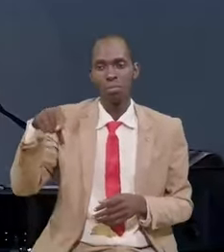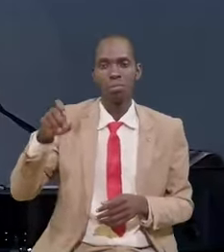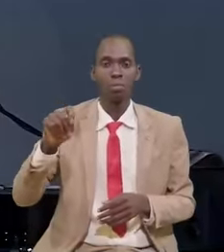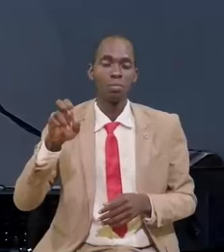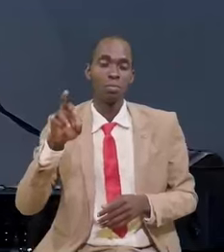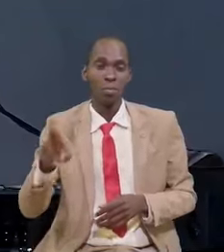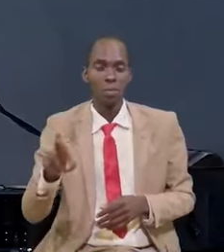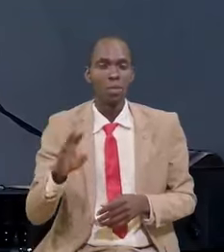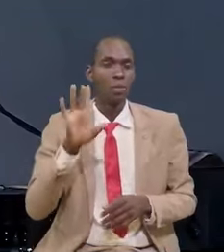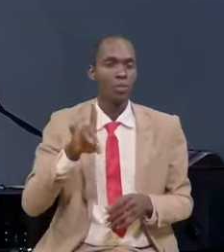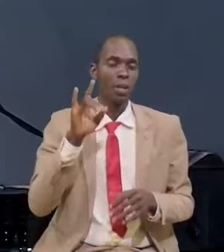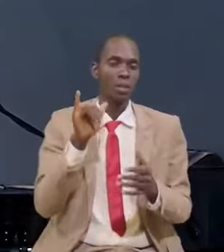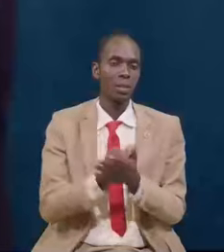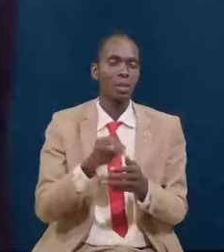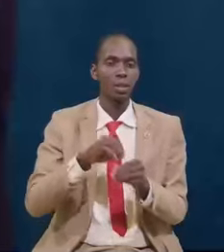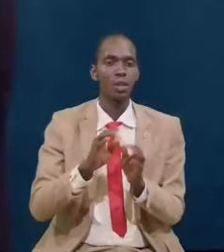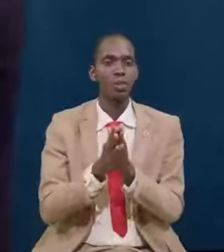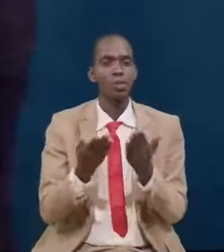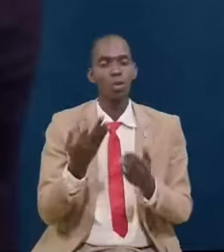Et c'est dans Jean chapitre 1,